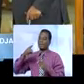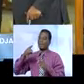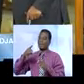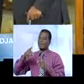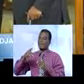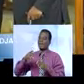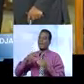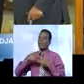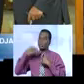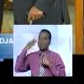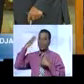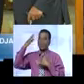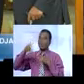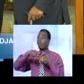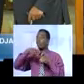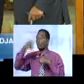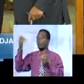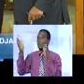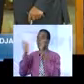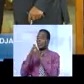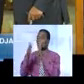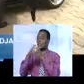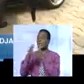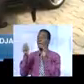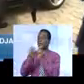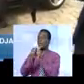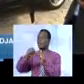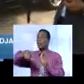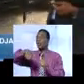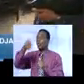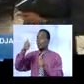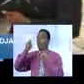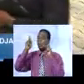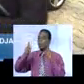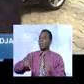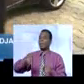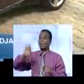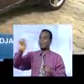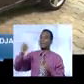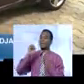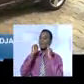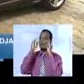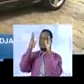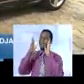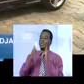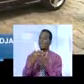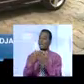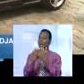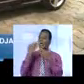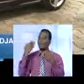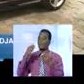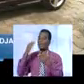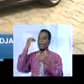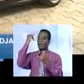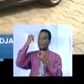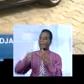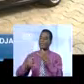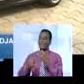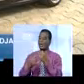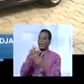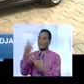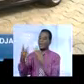cambodgienne aura des entretiens avec d'autres personnalités ivoiriennes avant la fin de son séjour